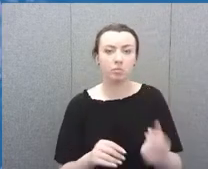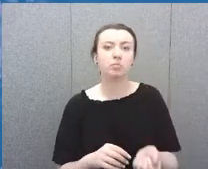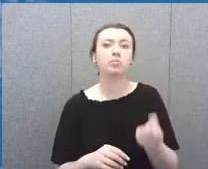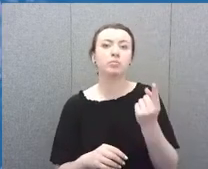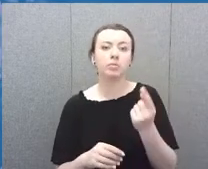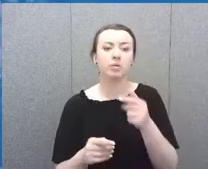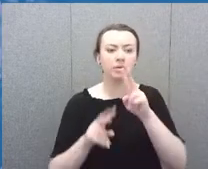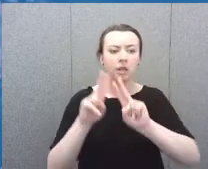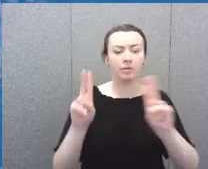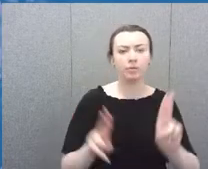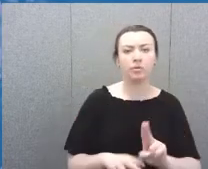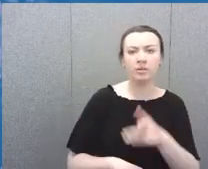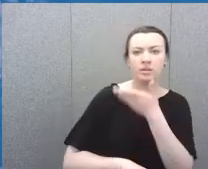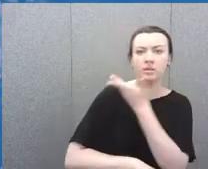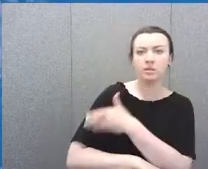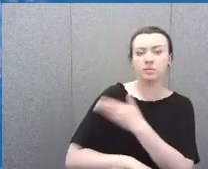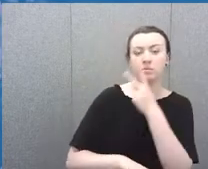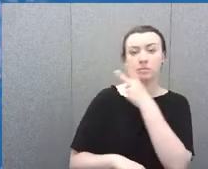– это